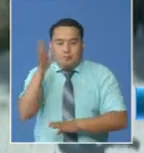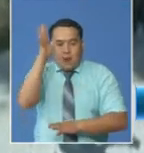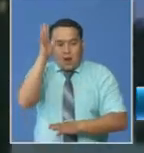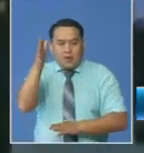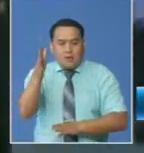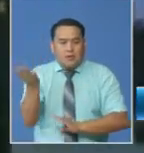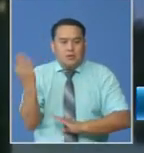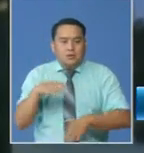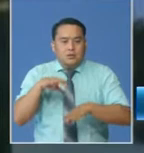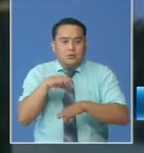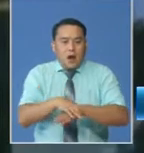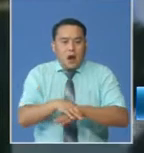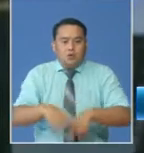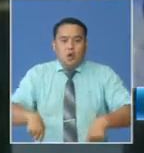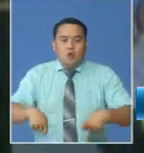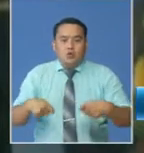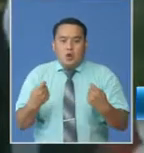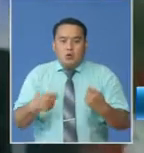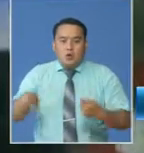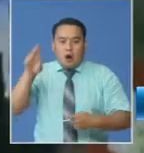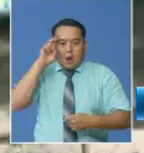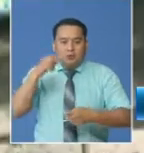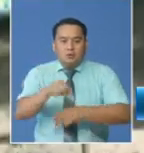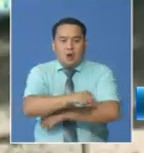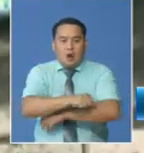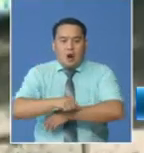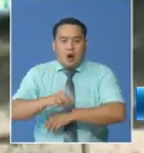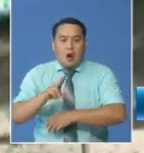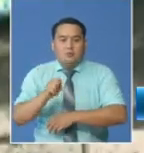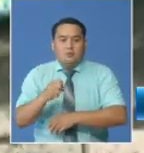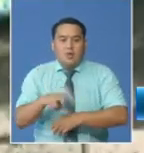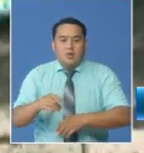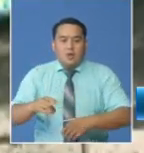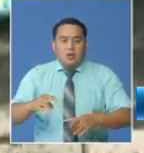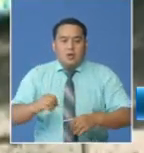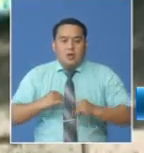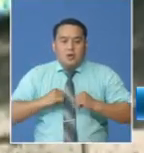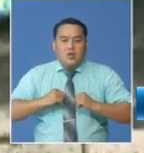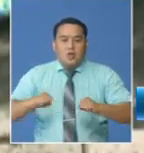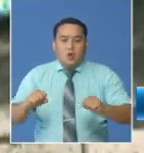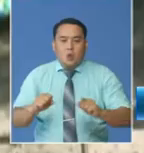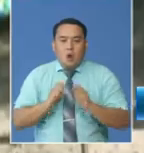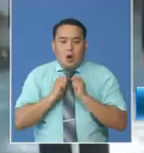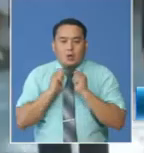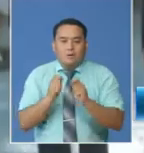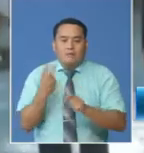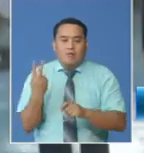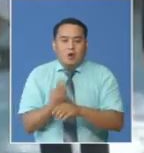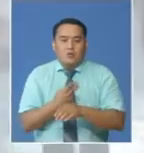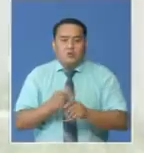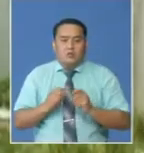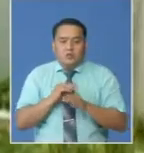назад при задержании нарушителей государственной границы на Каспи. Посмертно героя наградили орденом Айбан